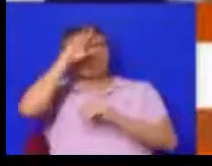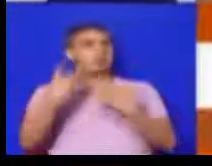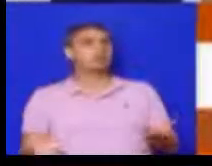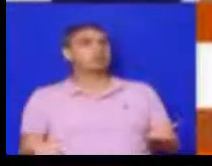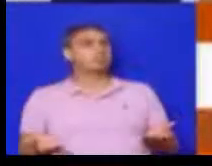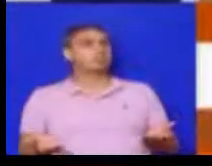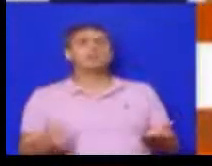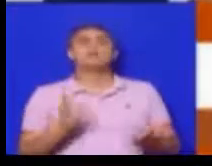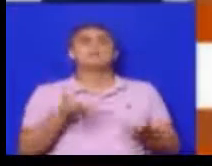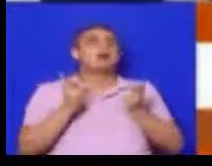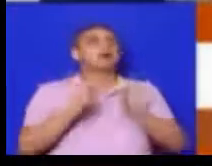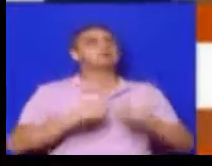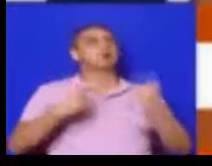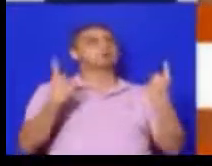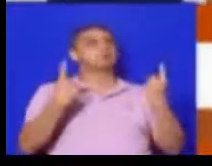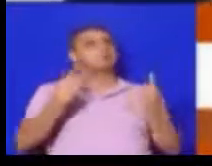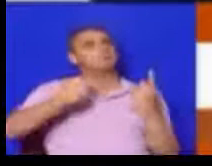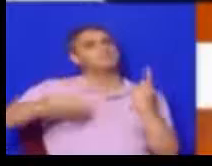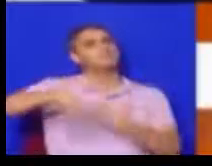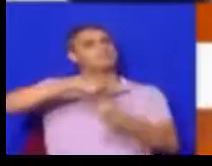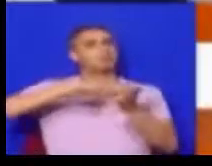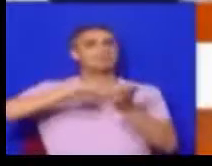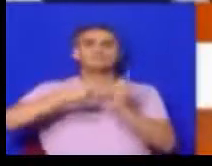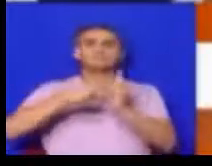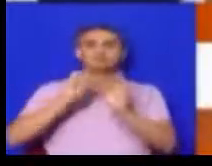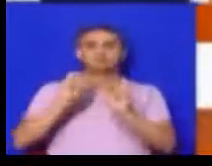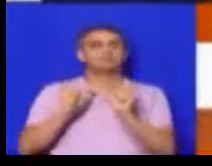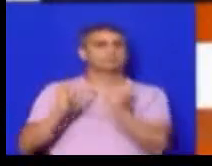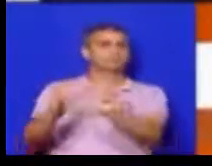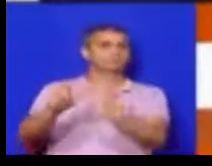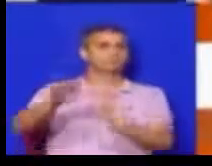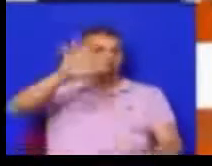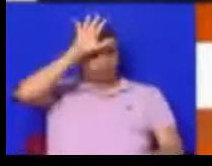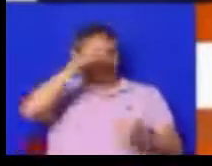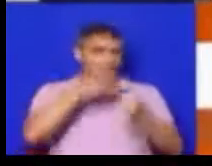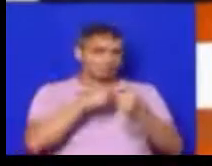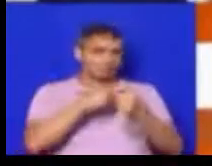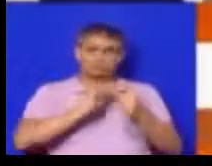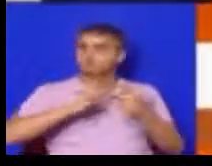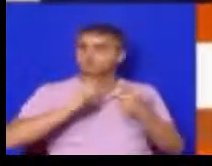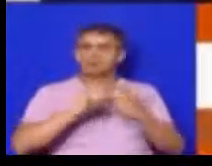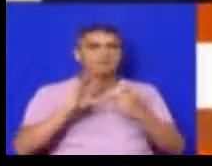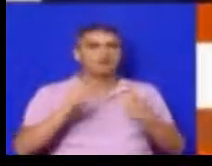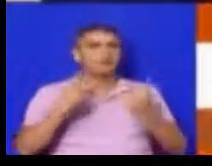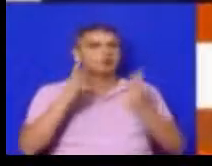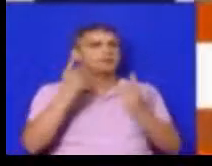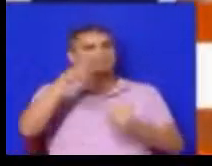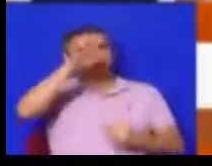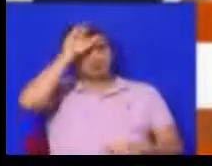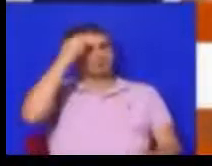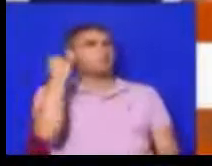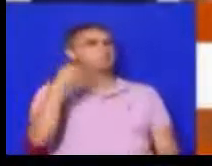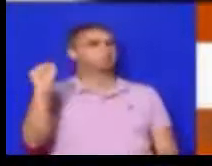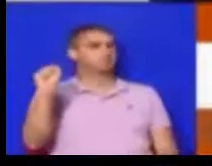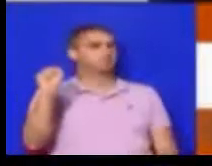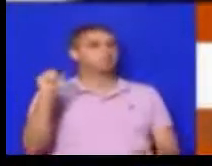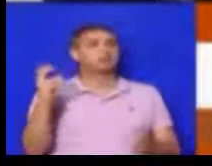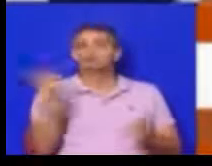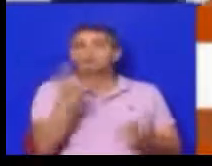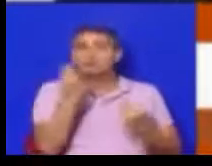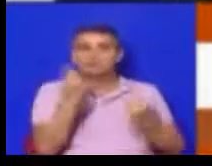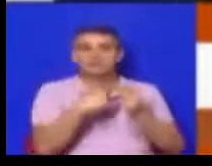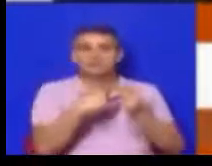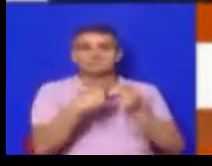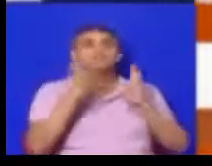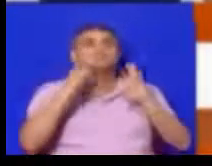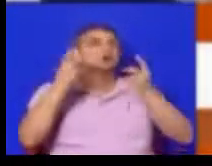מהי האלטרנטיבה האסטרטגית הבאה לעצירת איראן? ומה קורה אם האיראנים מפרים את ההסכם? שני הדברים האלה מאוד חשובים, זה